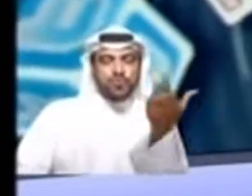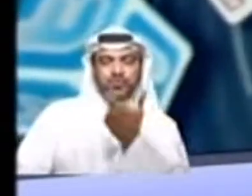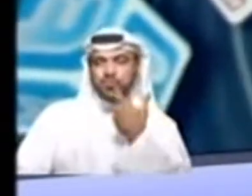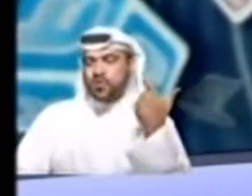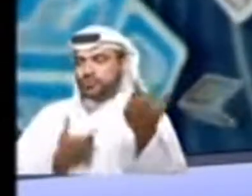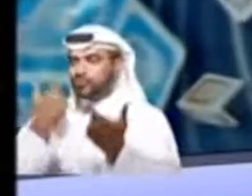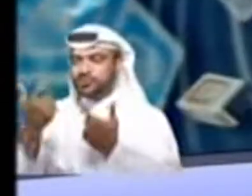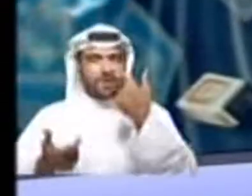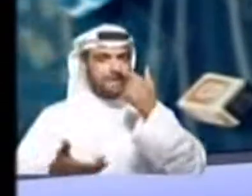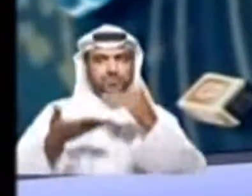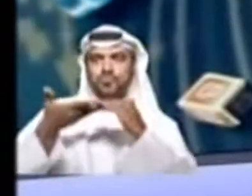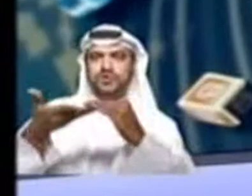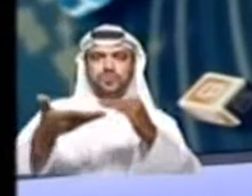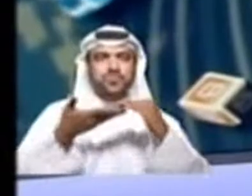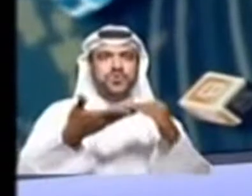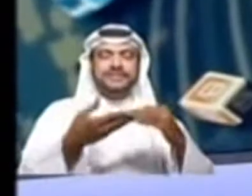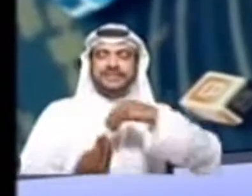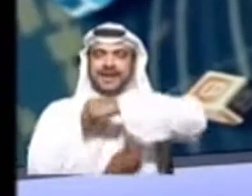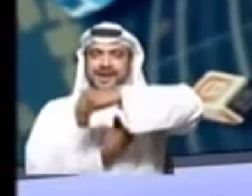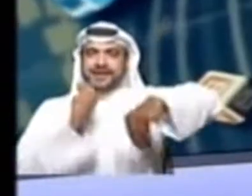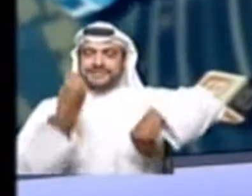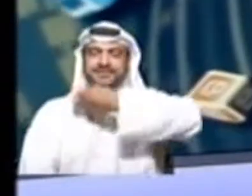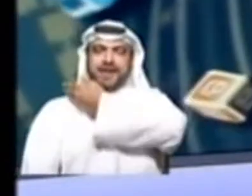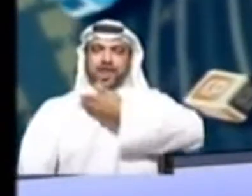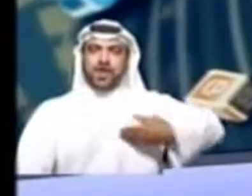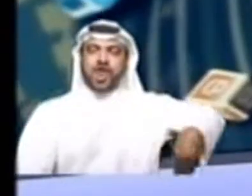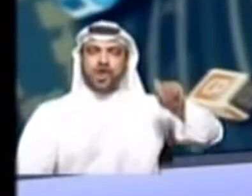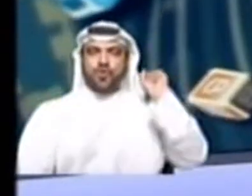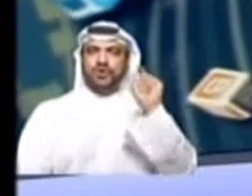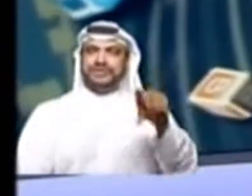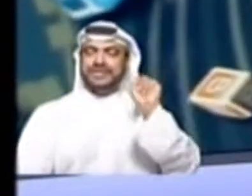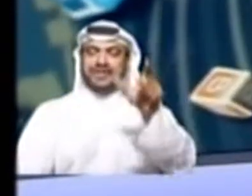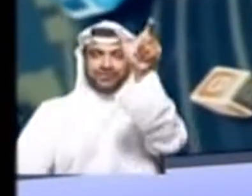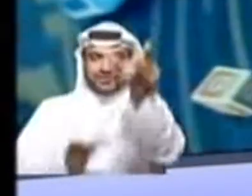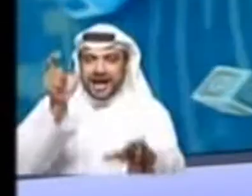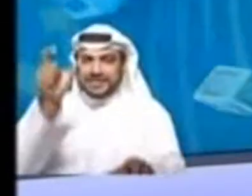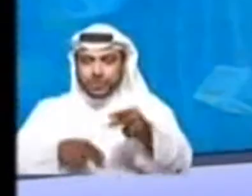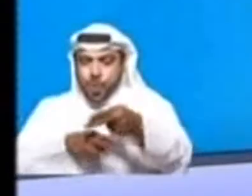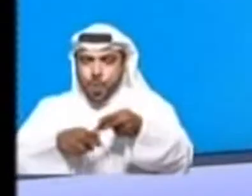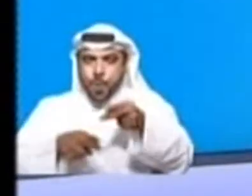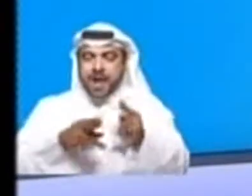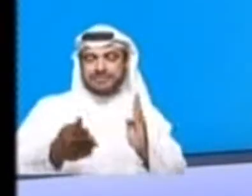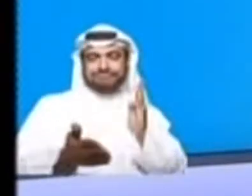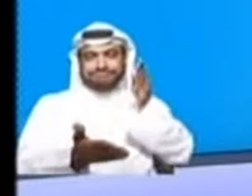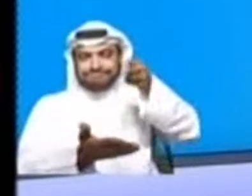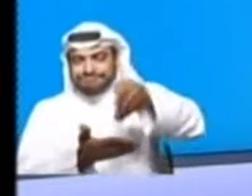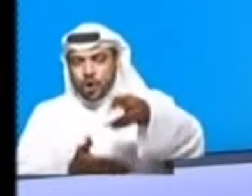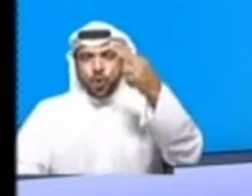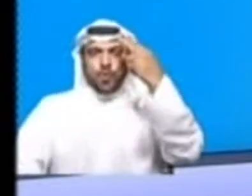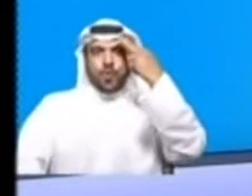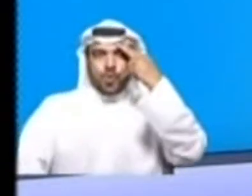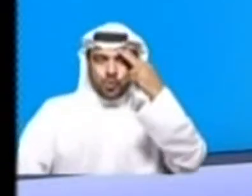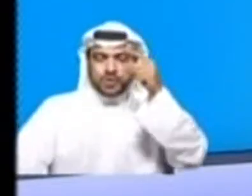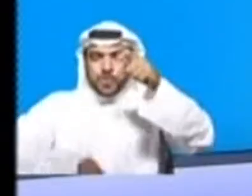الكويتيين وتقديم جميع الخدمات التي يحتاجونها من قبل دخولهم إلى الأراضي المقدسة في المملكة العربية السعودية الشقيقة إلى